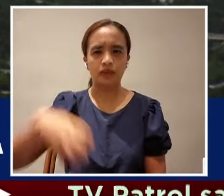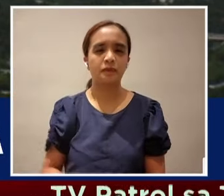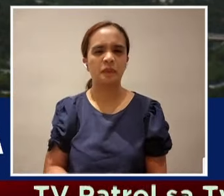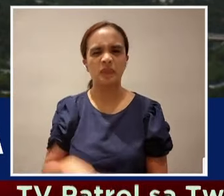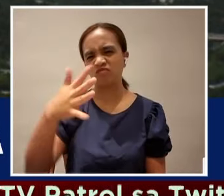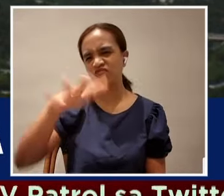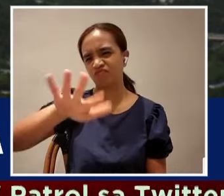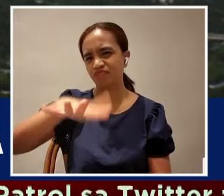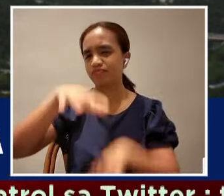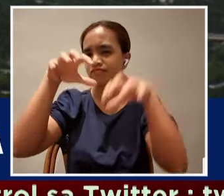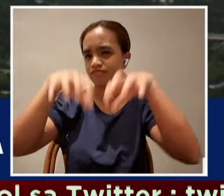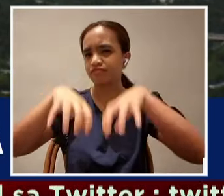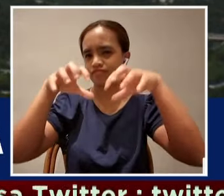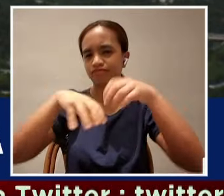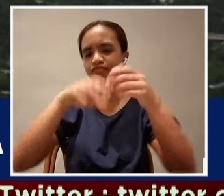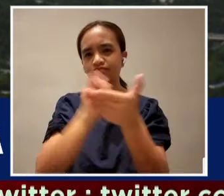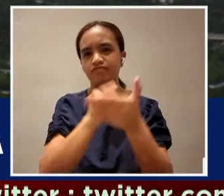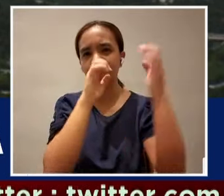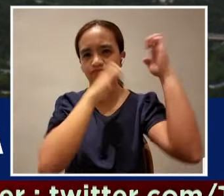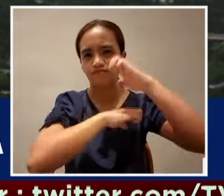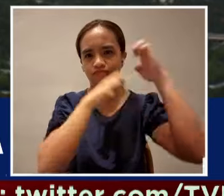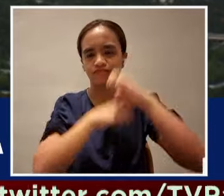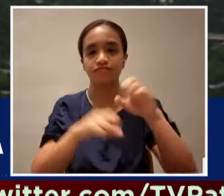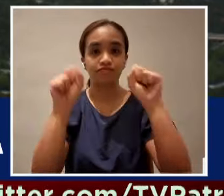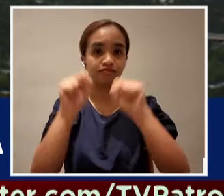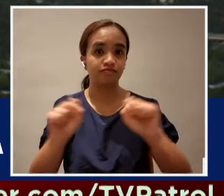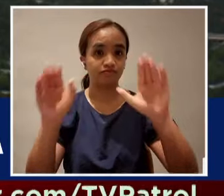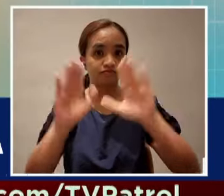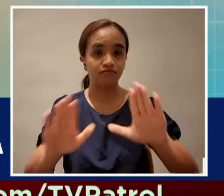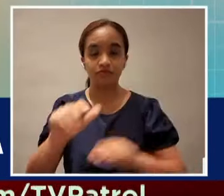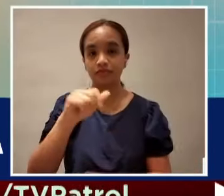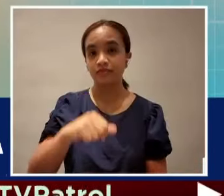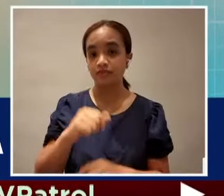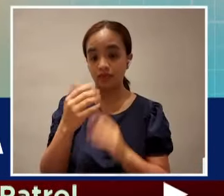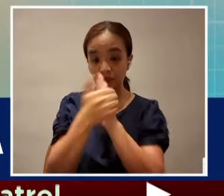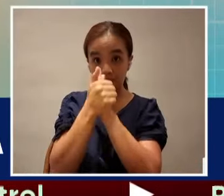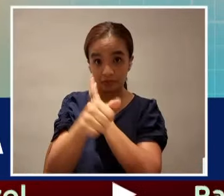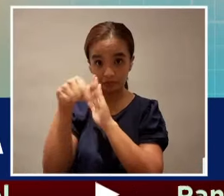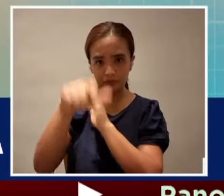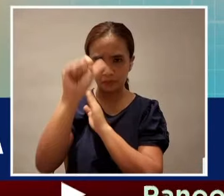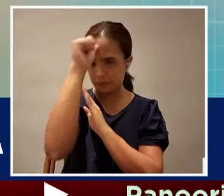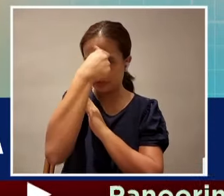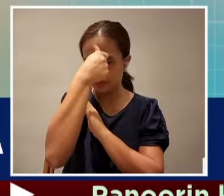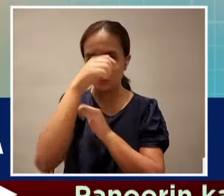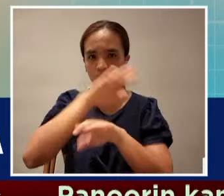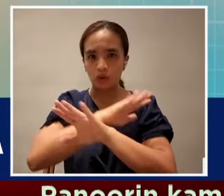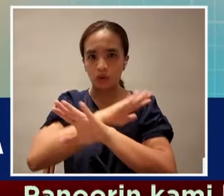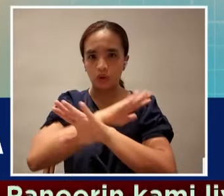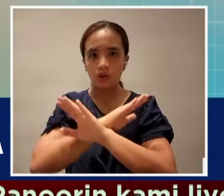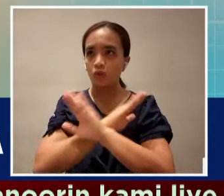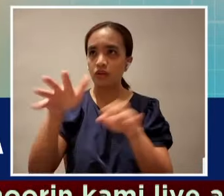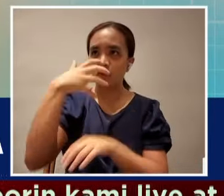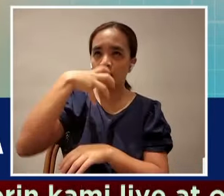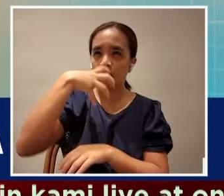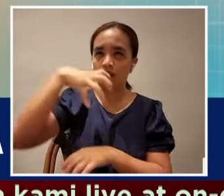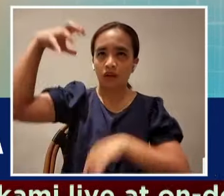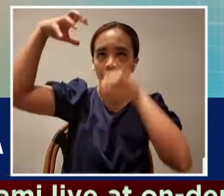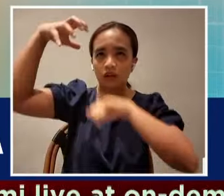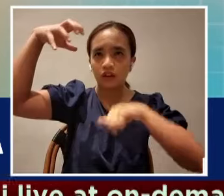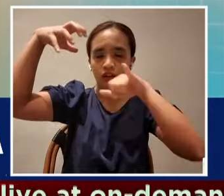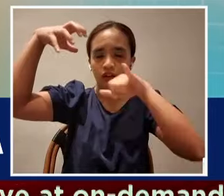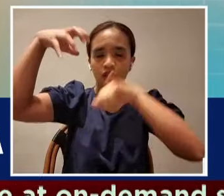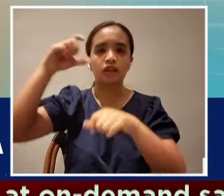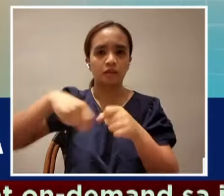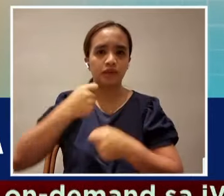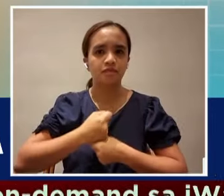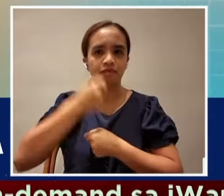ulan ang aasahan ngayong weekend. Paalala po ng mga eksperto, iwasang mabilad sa arawan, magbaon ng payong,